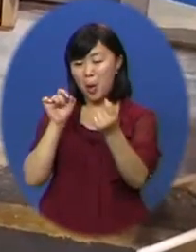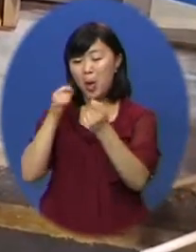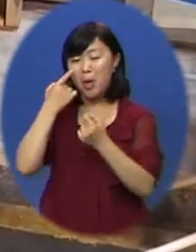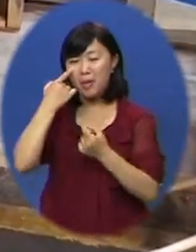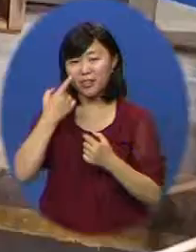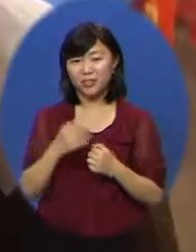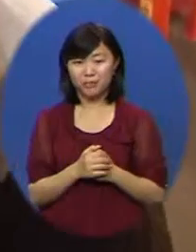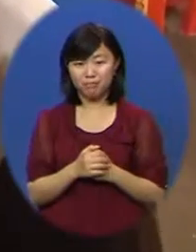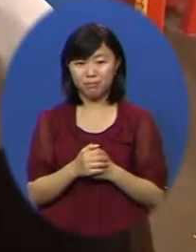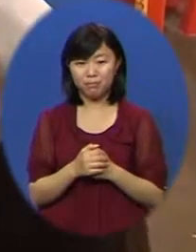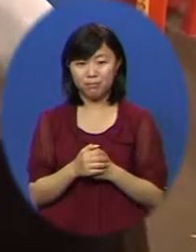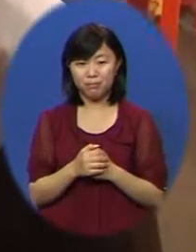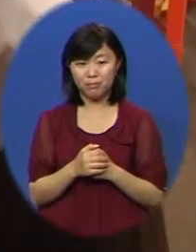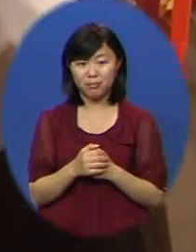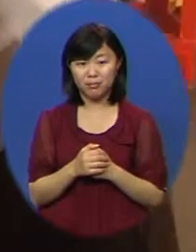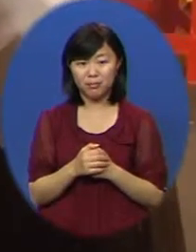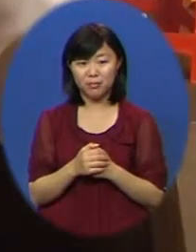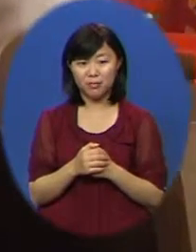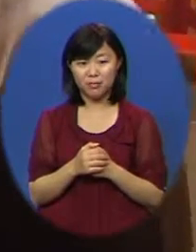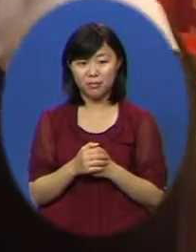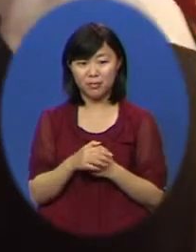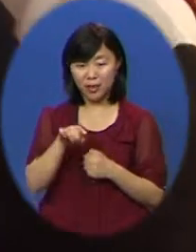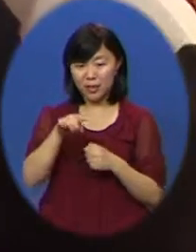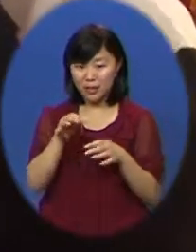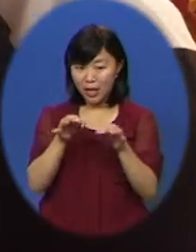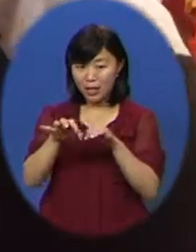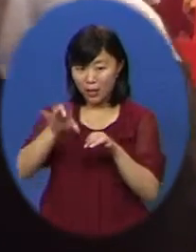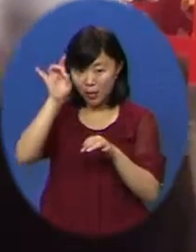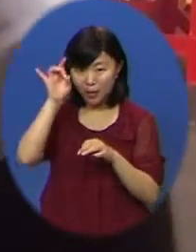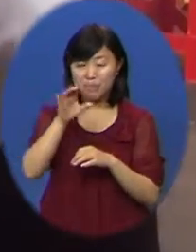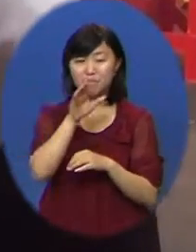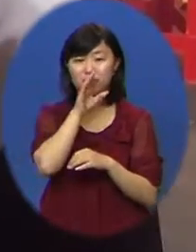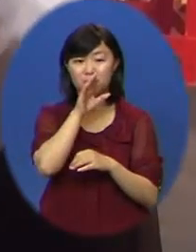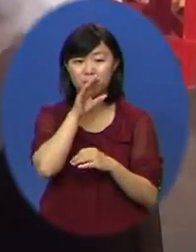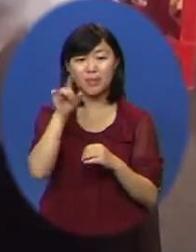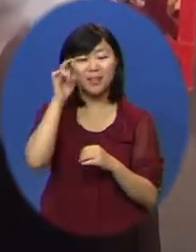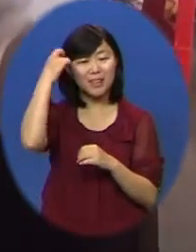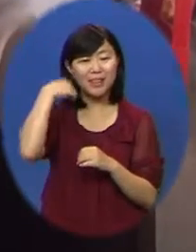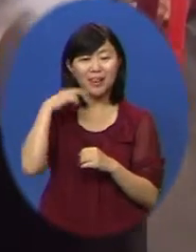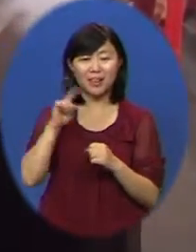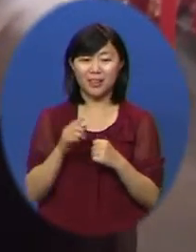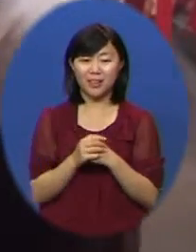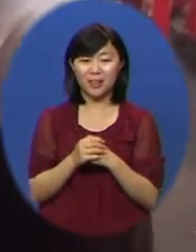한다. 시장은 처음 오신 건가요? 네. 아, 어떠세요?